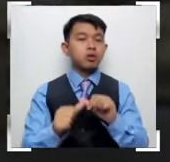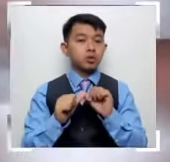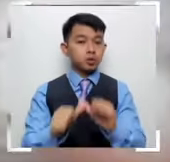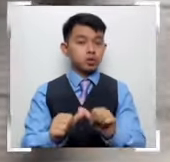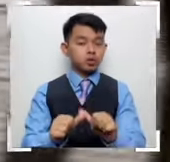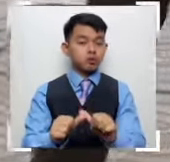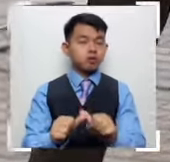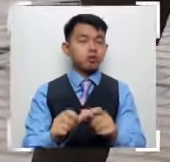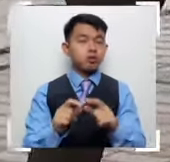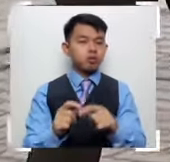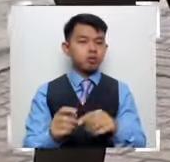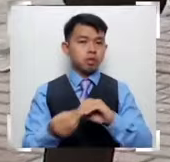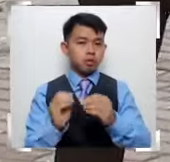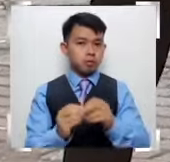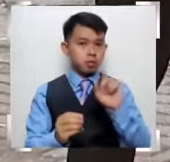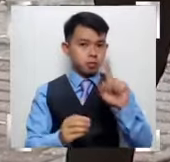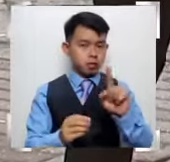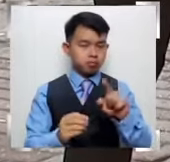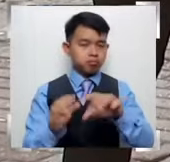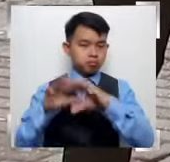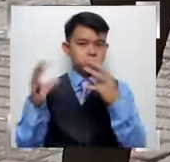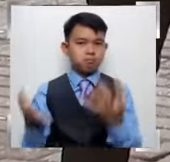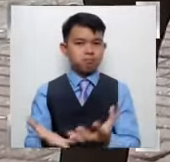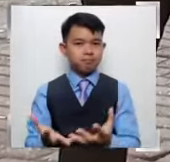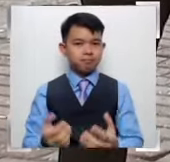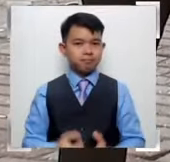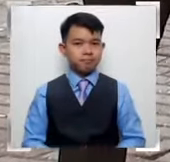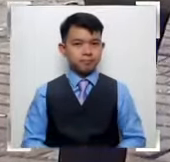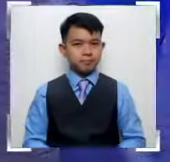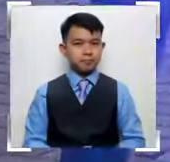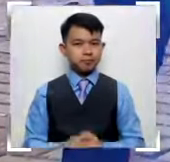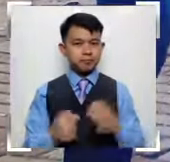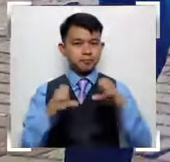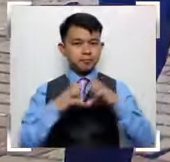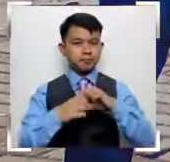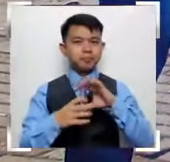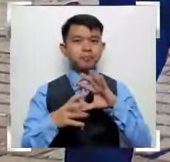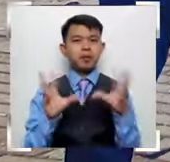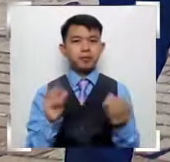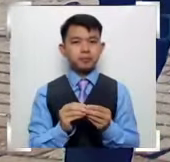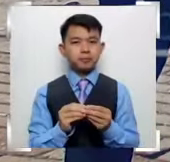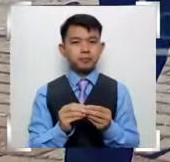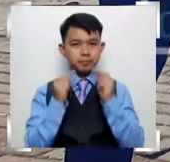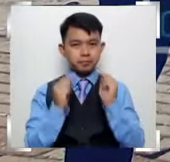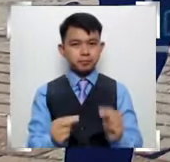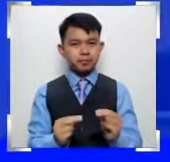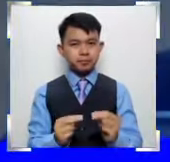mundo. Para sa GMA Integrated News, Rafi Tima ang inyo. Saksi!